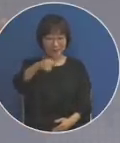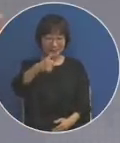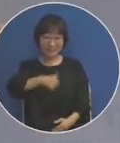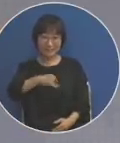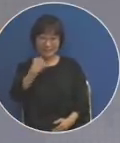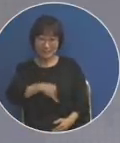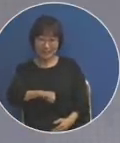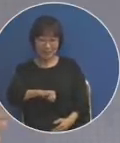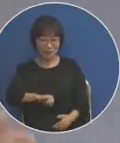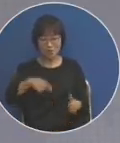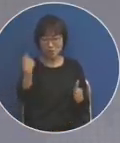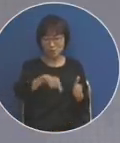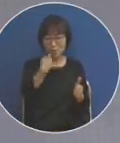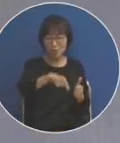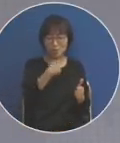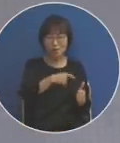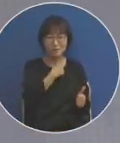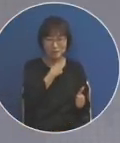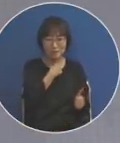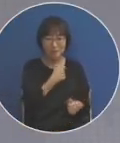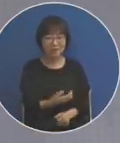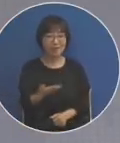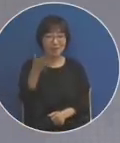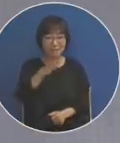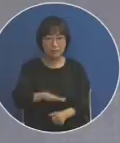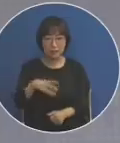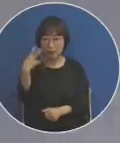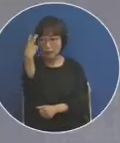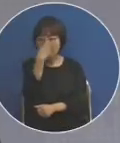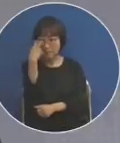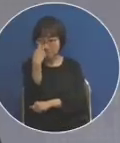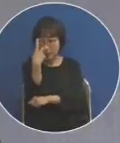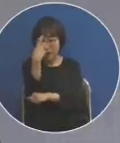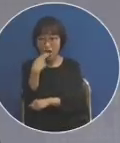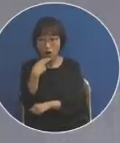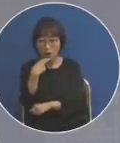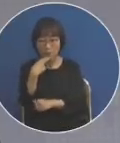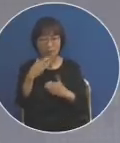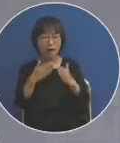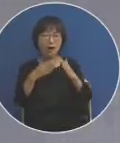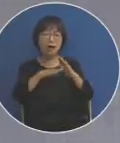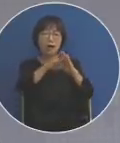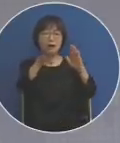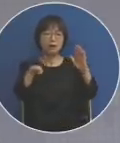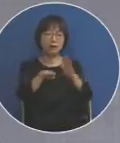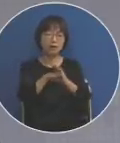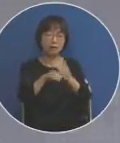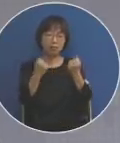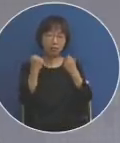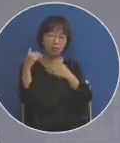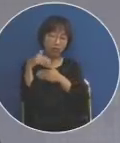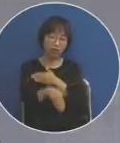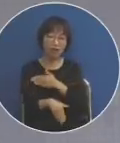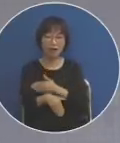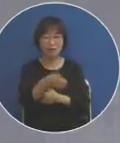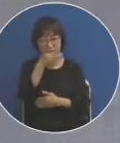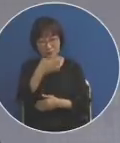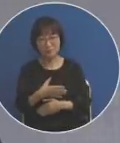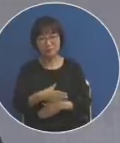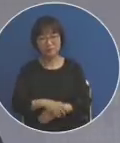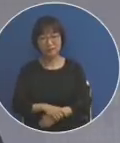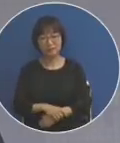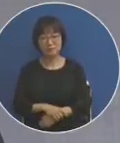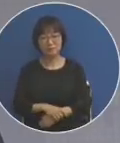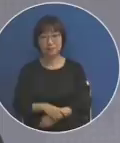하지만요, 파수꾼이 없으면 가정이 무너져요. No matter how much you want to raise up your child to be successful, if you do not become a watchman, they will fall.